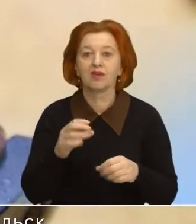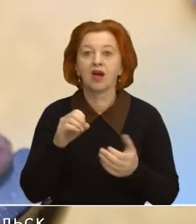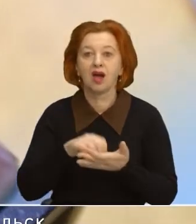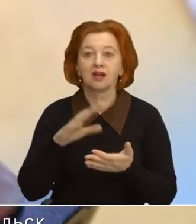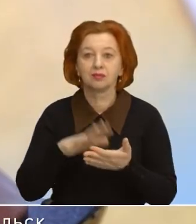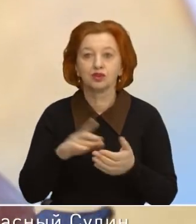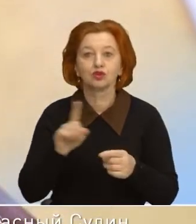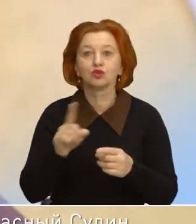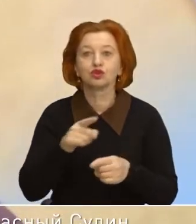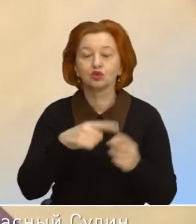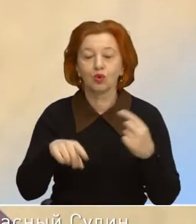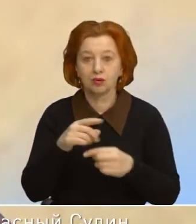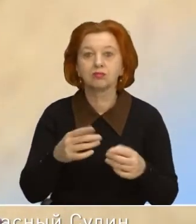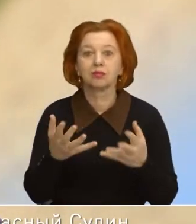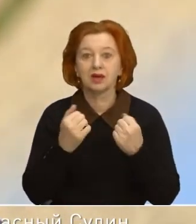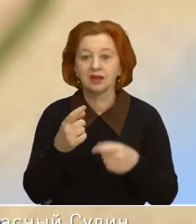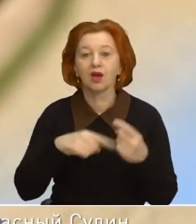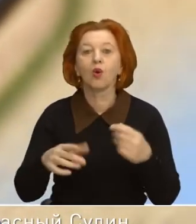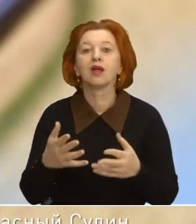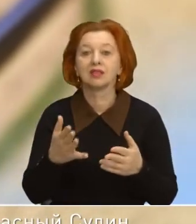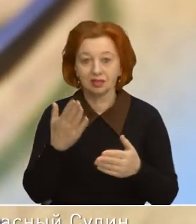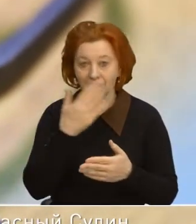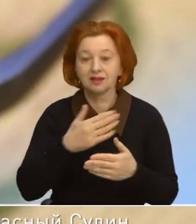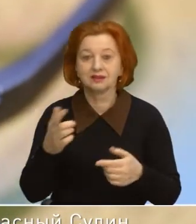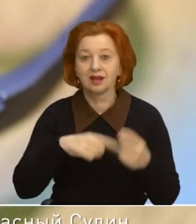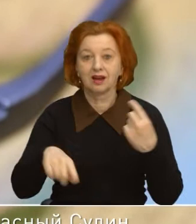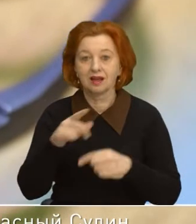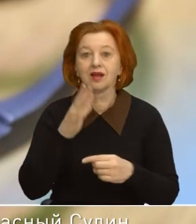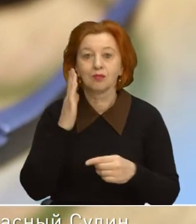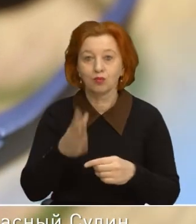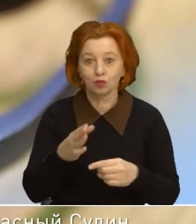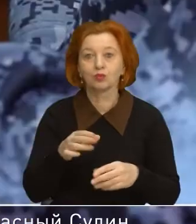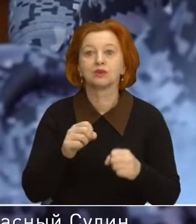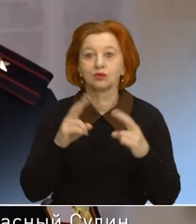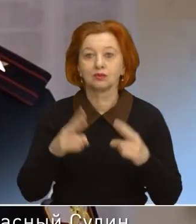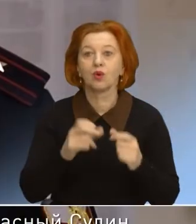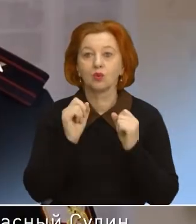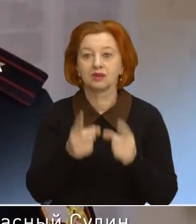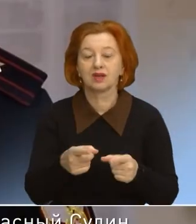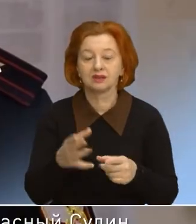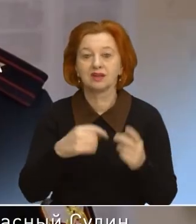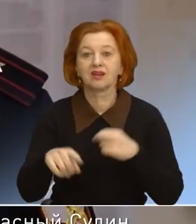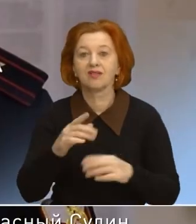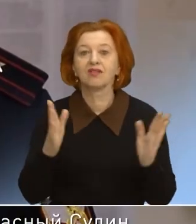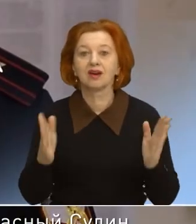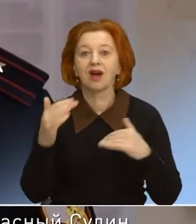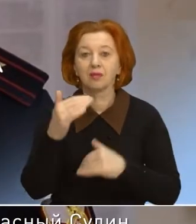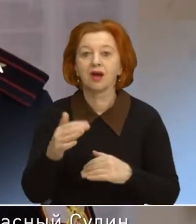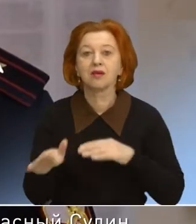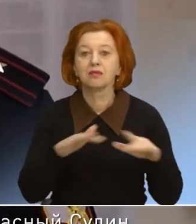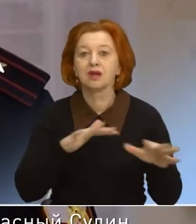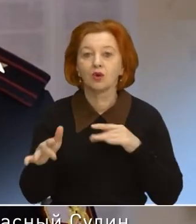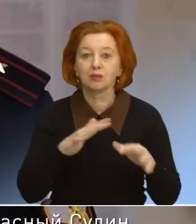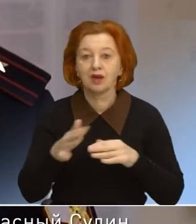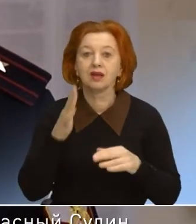Отмечу, что по итогу весь принятый у населения арсенал впоследствии подлежит утилизации. В рамках мероприятий гражданами было